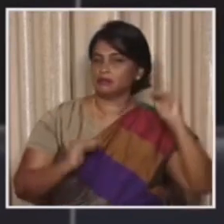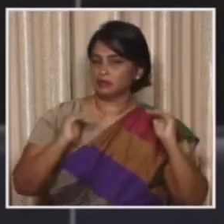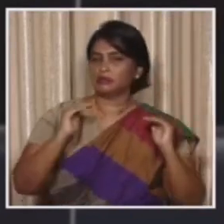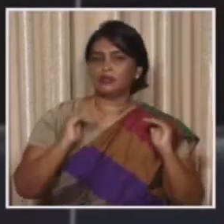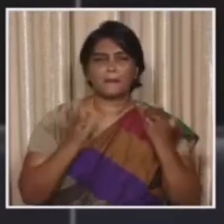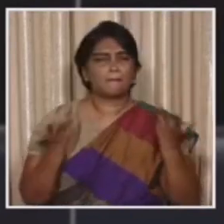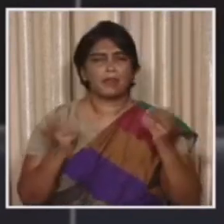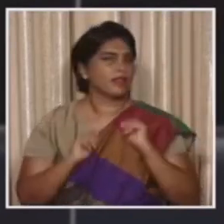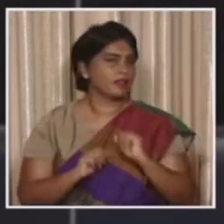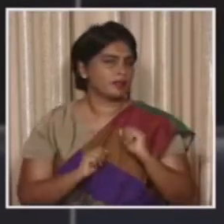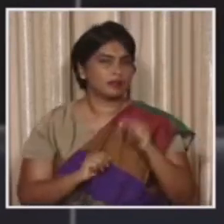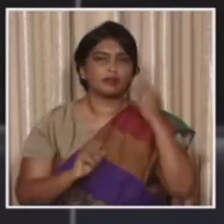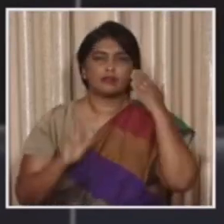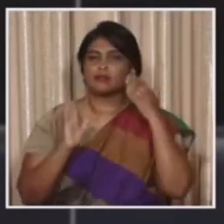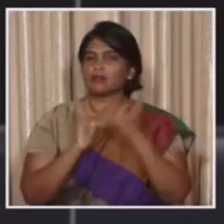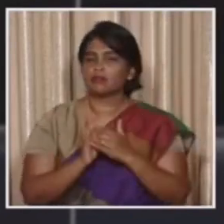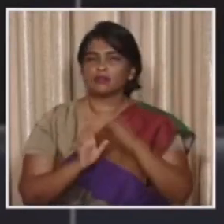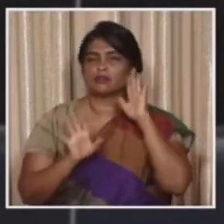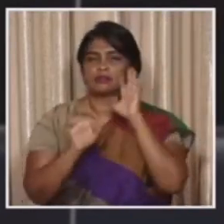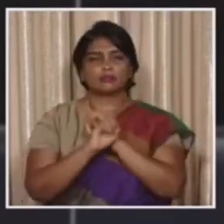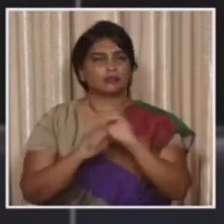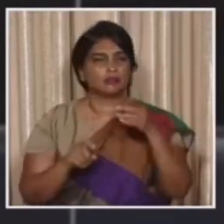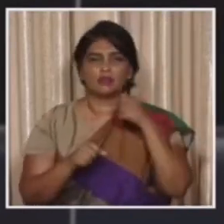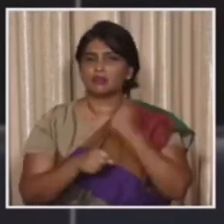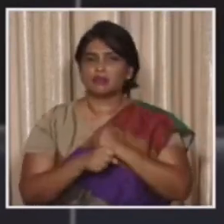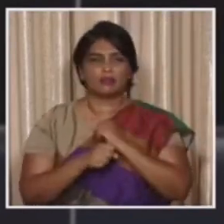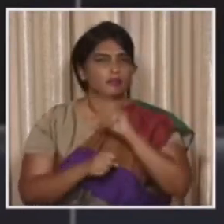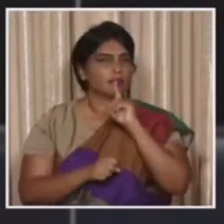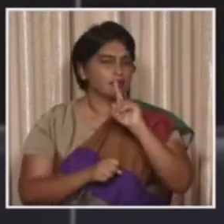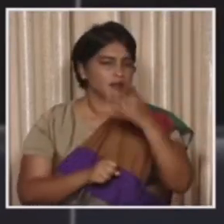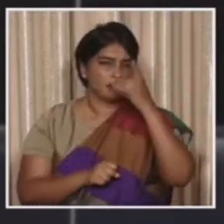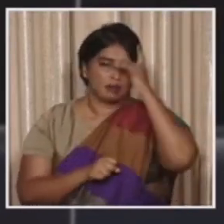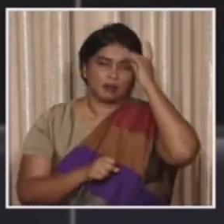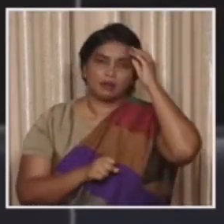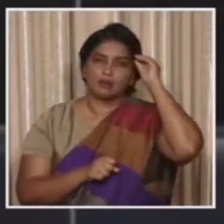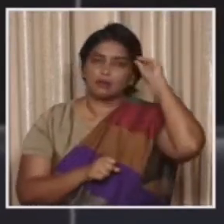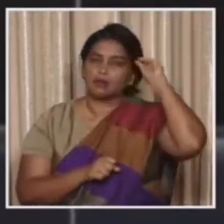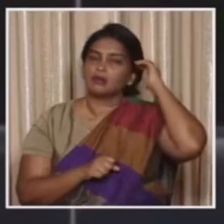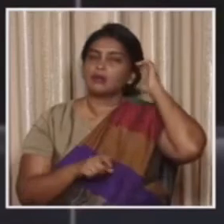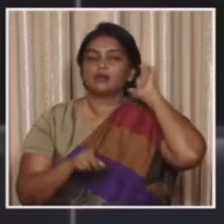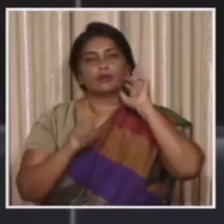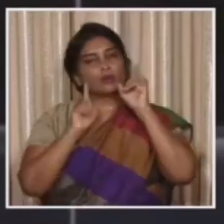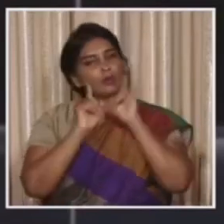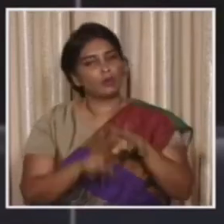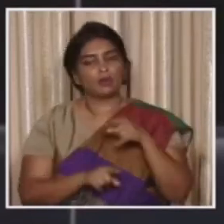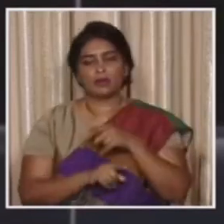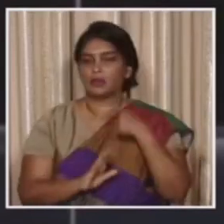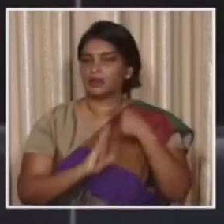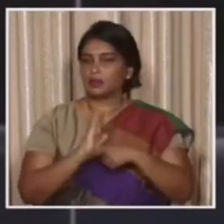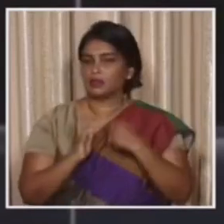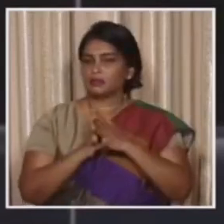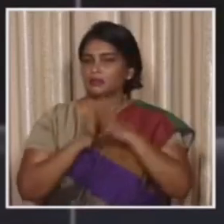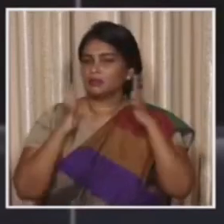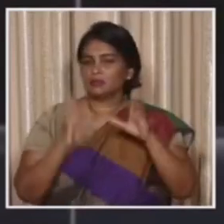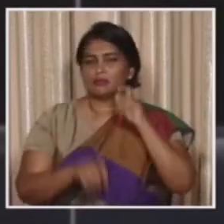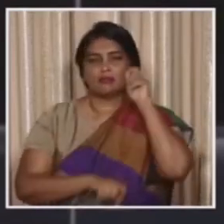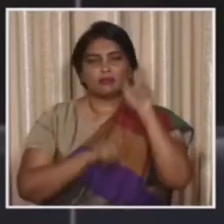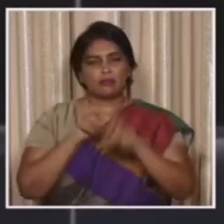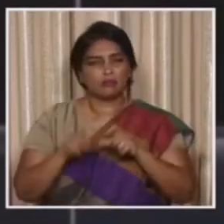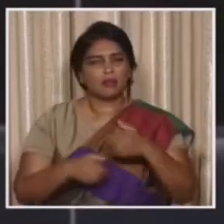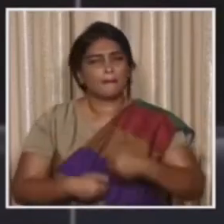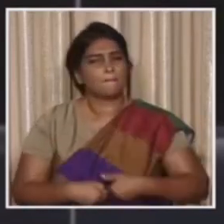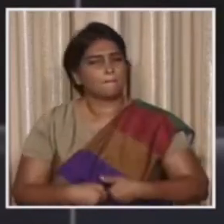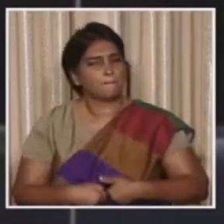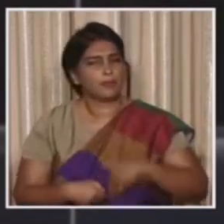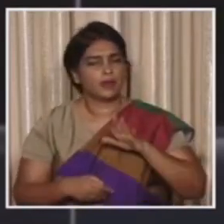බැරි ඇයි? ඒ ගැන කිසිම ප්‍රකාශයක් රජයෙන් සිද්ධ වෙන්නේ නැහැ. ඉතින් ඒ තත්ත්වයේ උඩ මේ රටේ විශාල පිරිසක්